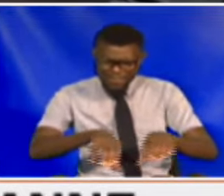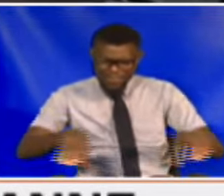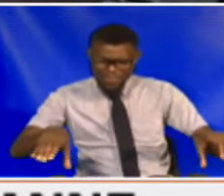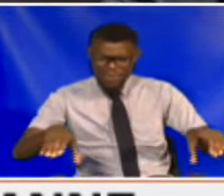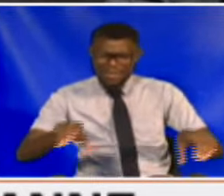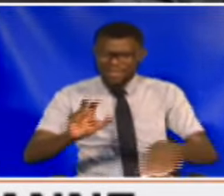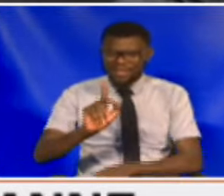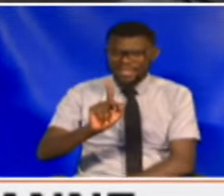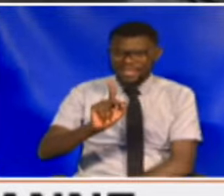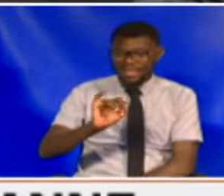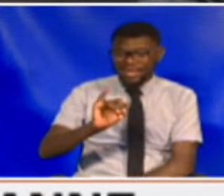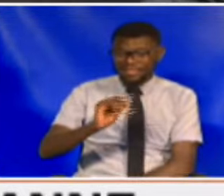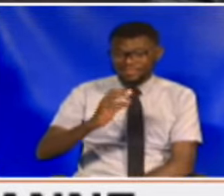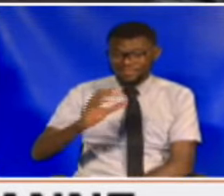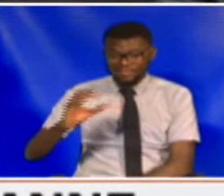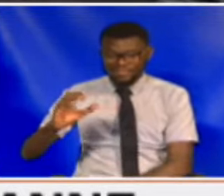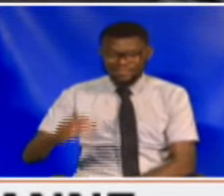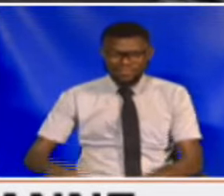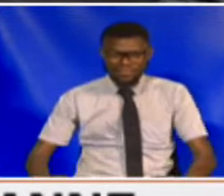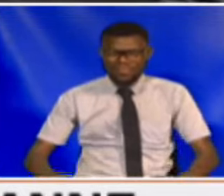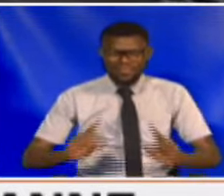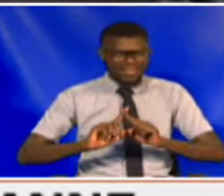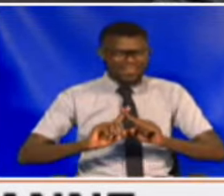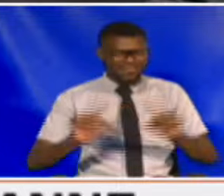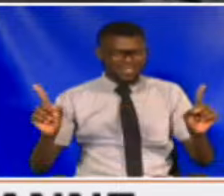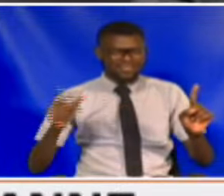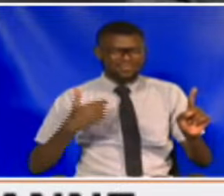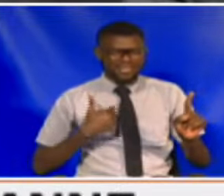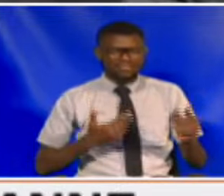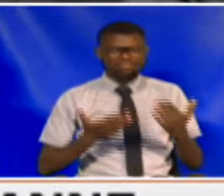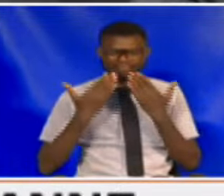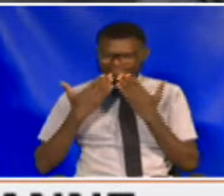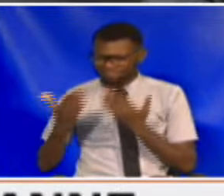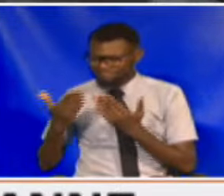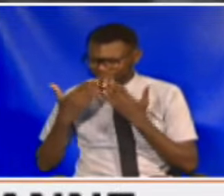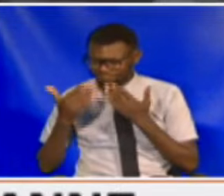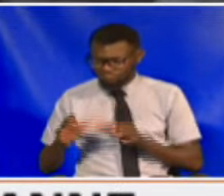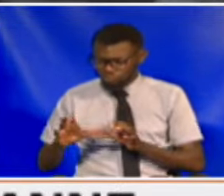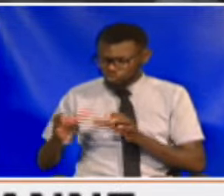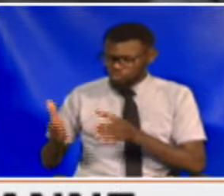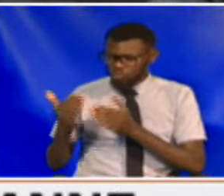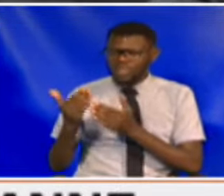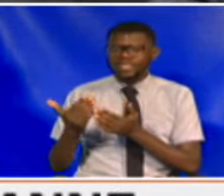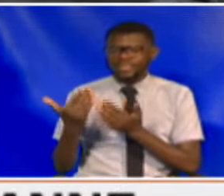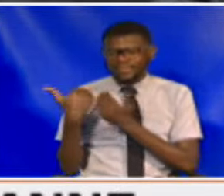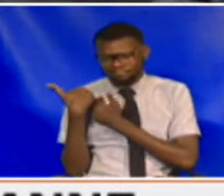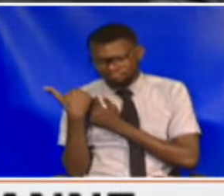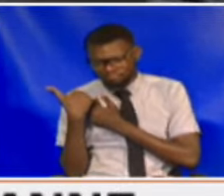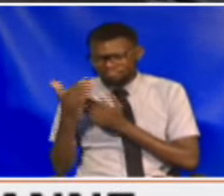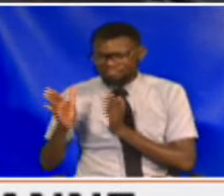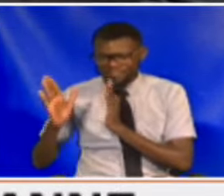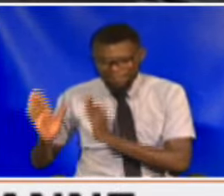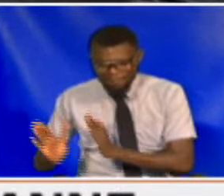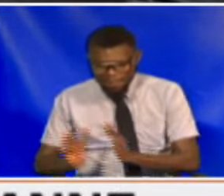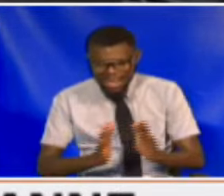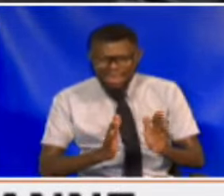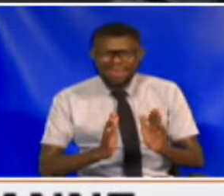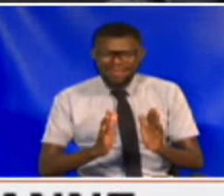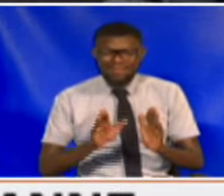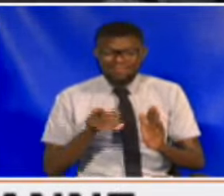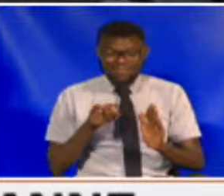KICC. But I must thank the organizers for having brought it to